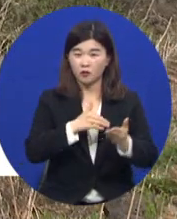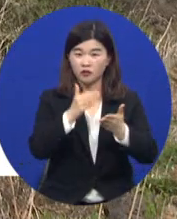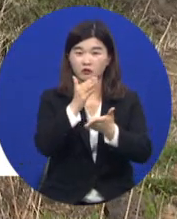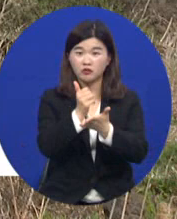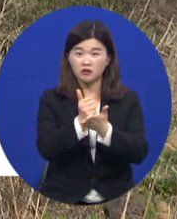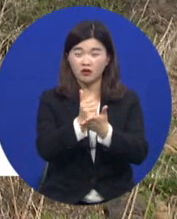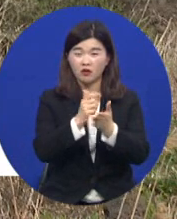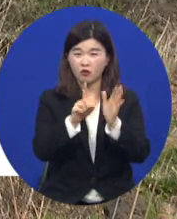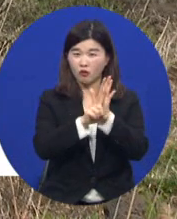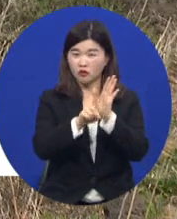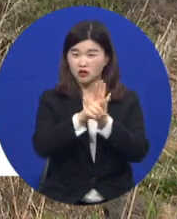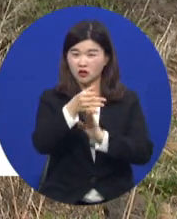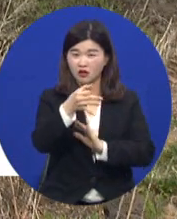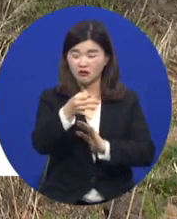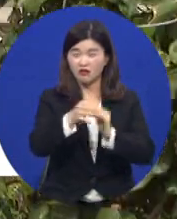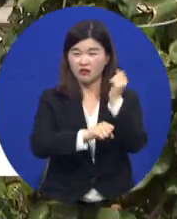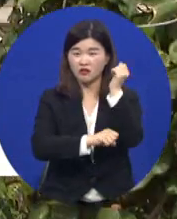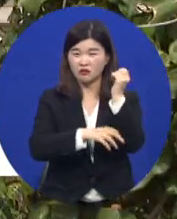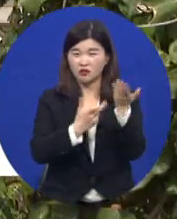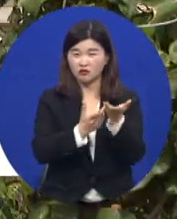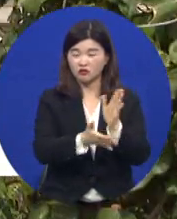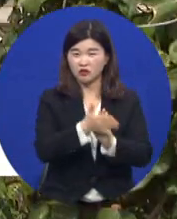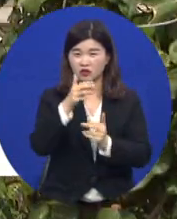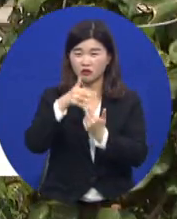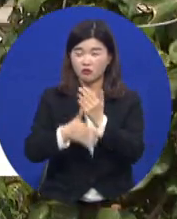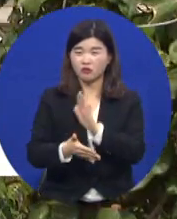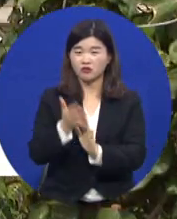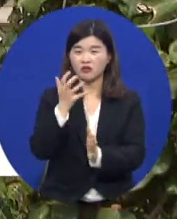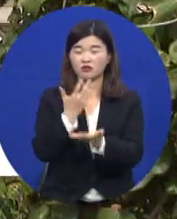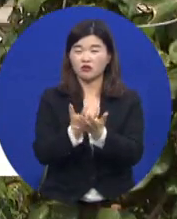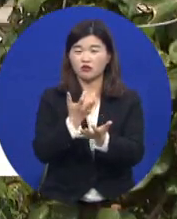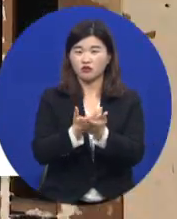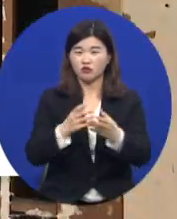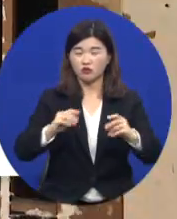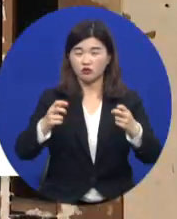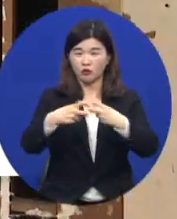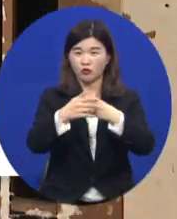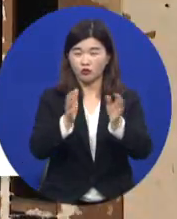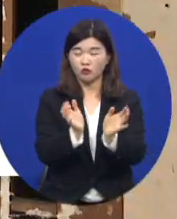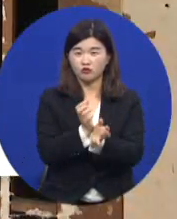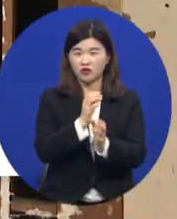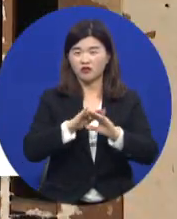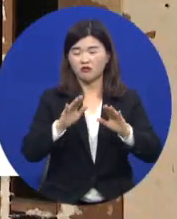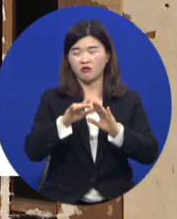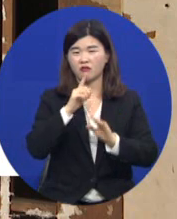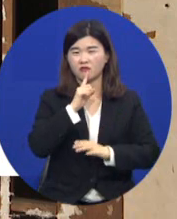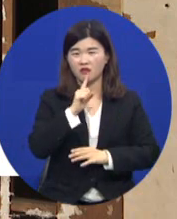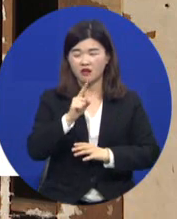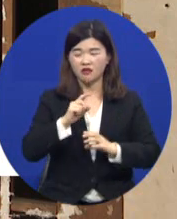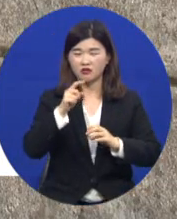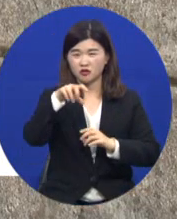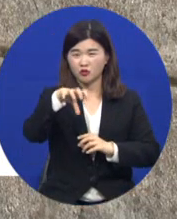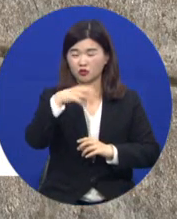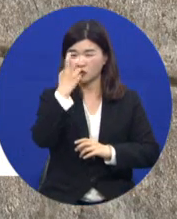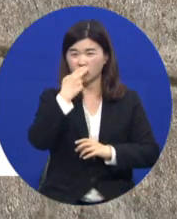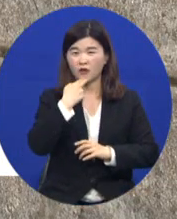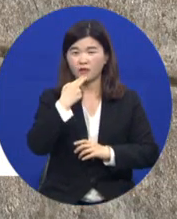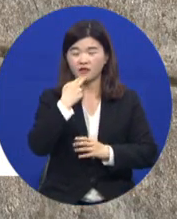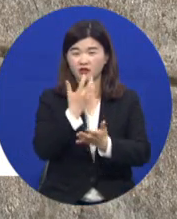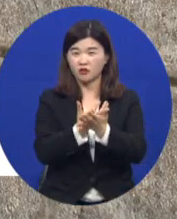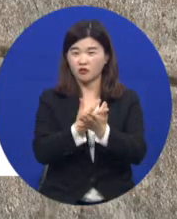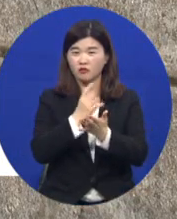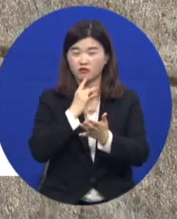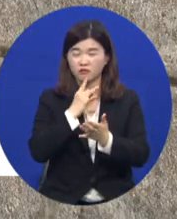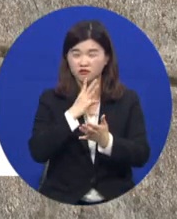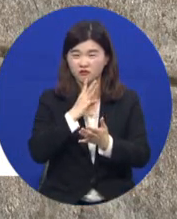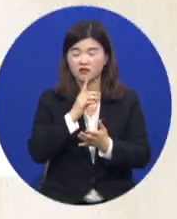지사는 공시가격의 기초가 제주시와 서귀포시의 자료라는 국토교통부의 해명은 현장 조사 없는 서류에 의존한